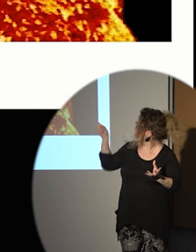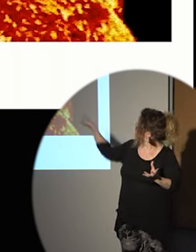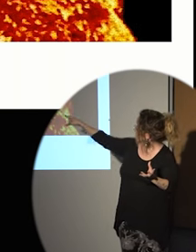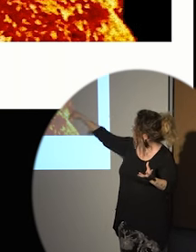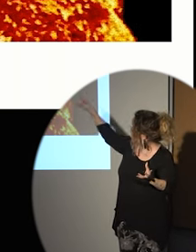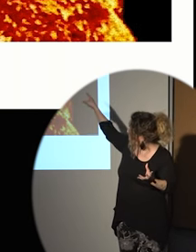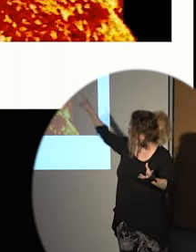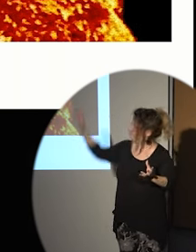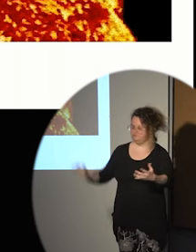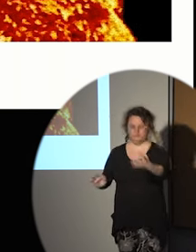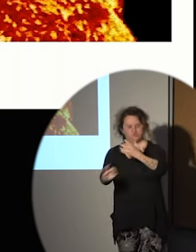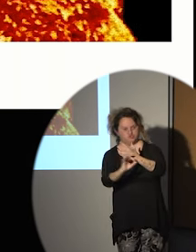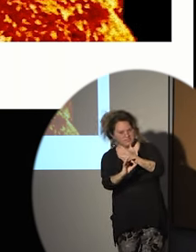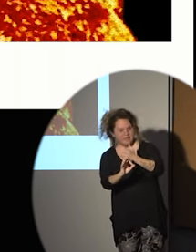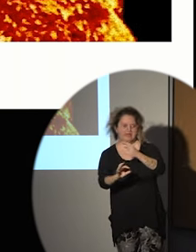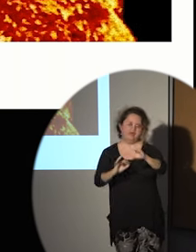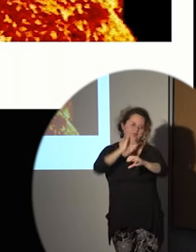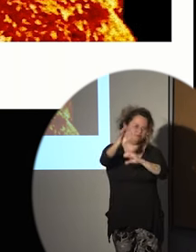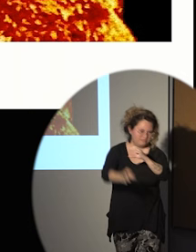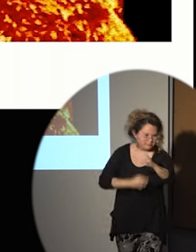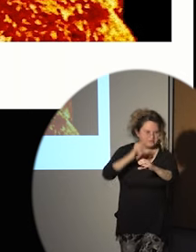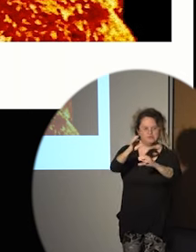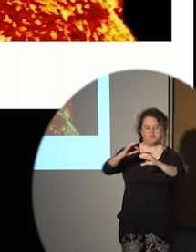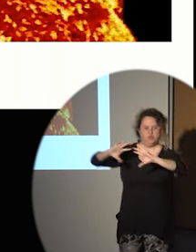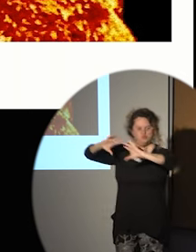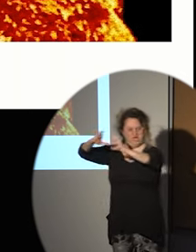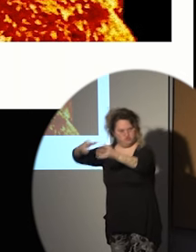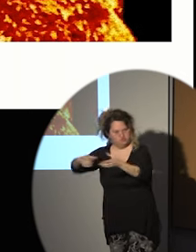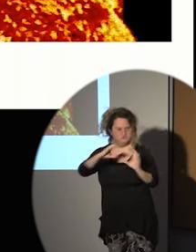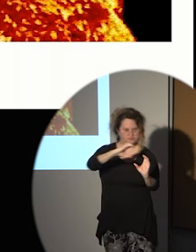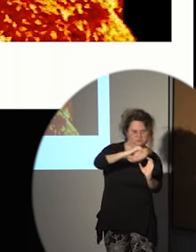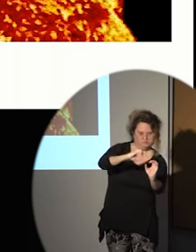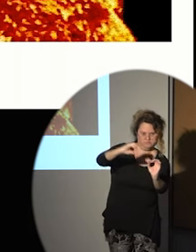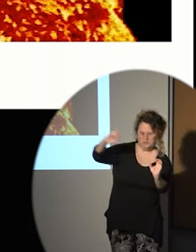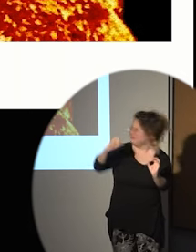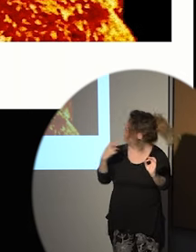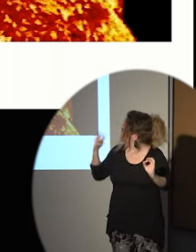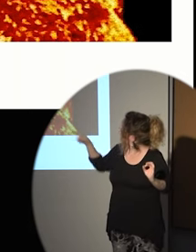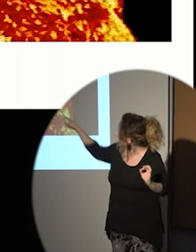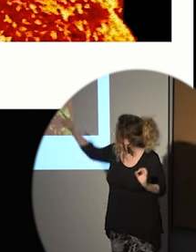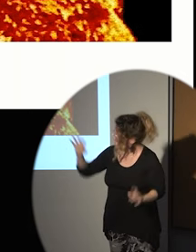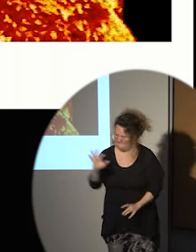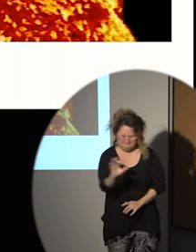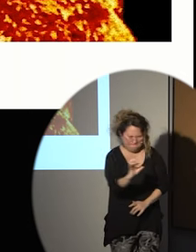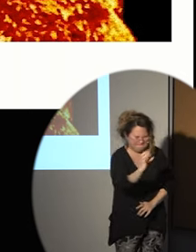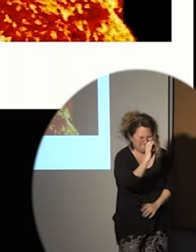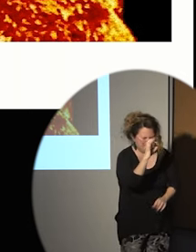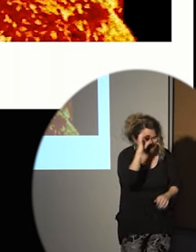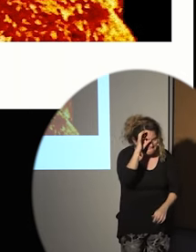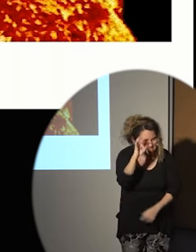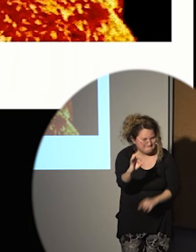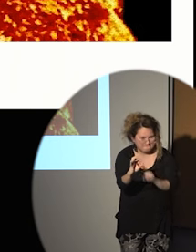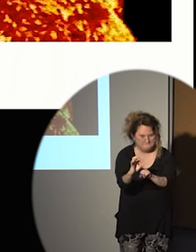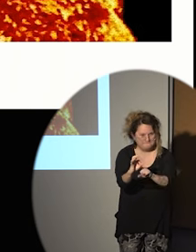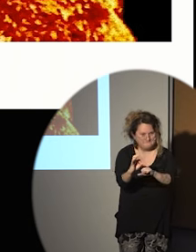Neptune, mais vous reconnaissez aussi la Terre. Vous voyez que la Terre est très petite, y compris par rapport à un simple jet